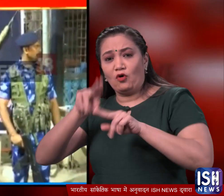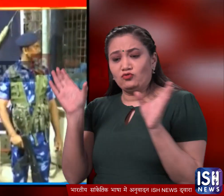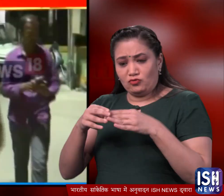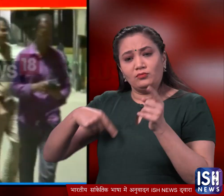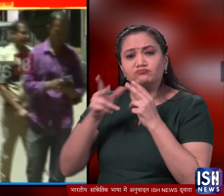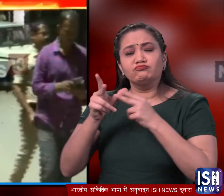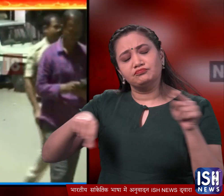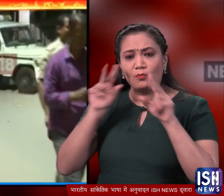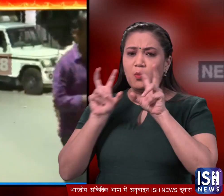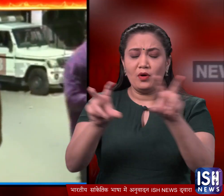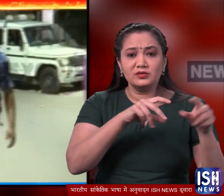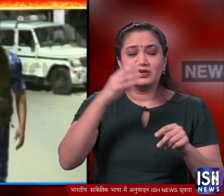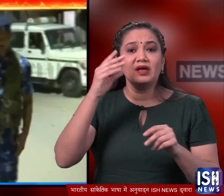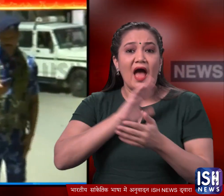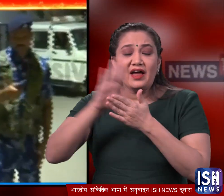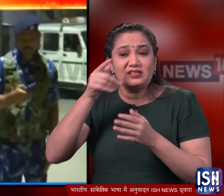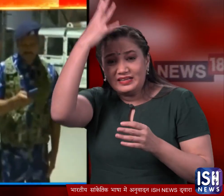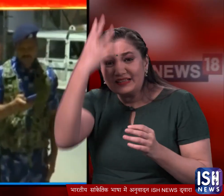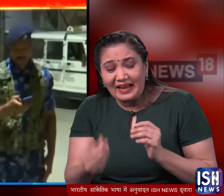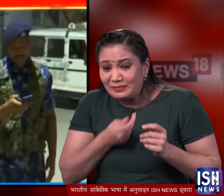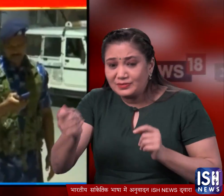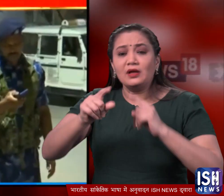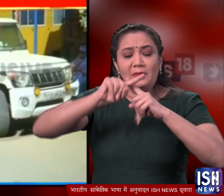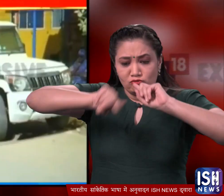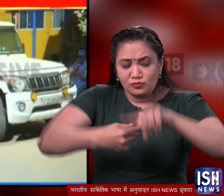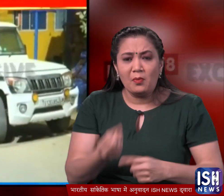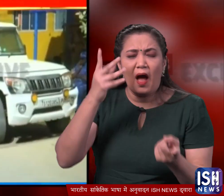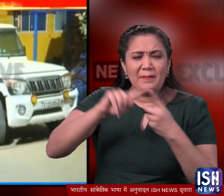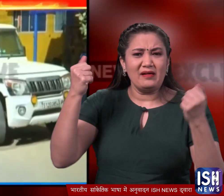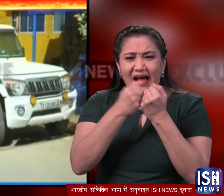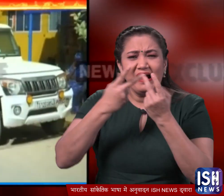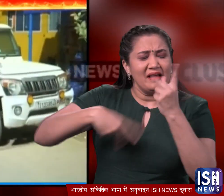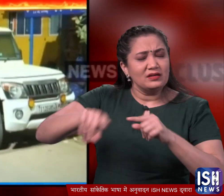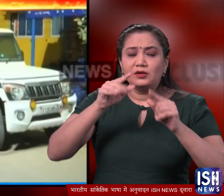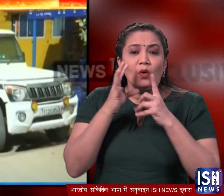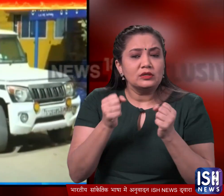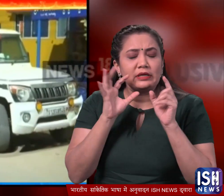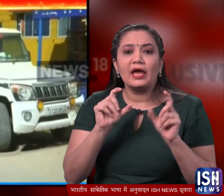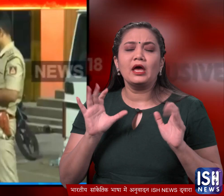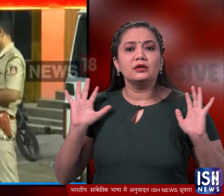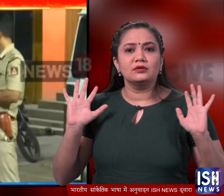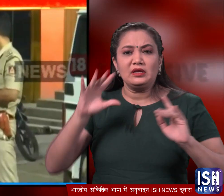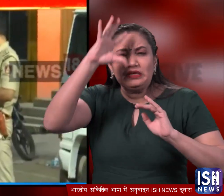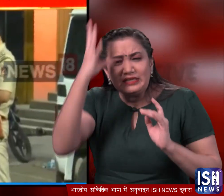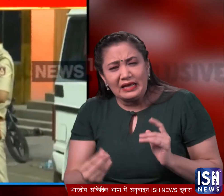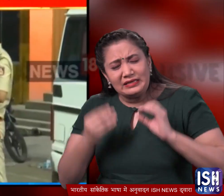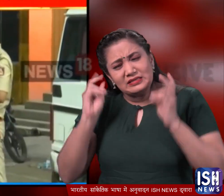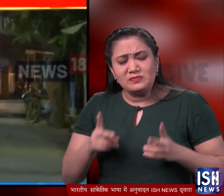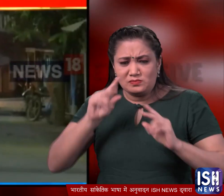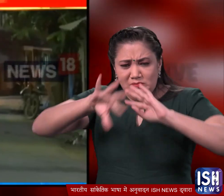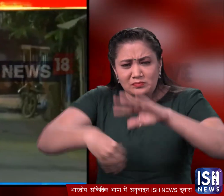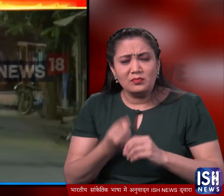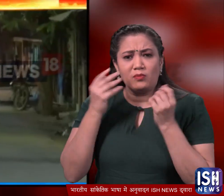नजर रहेगी। हर्षा की हत्या वाली रात और सुबह हुए बवाल की वजह से सुरक्षा बल कोई चूक नहीं करना चाहते थे। वो रात भर डटे